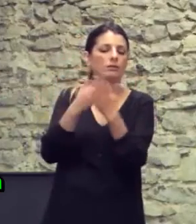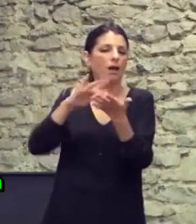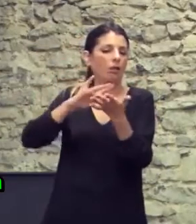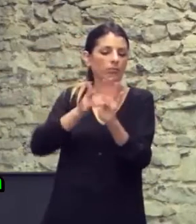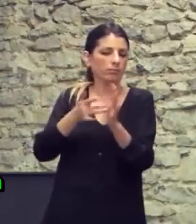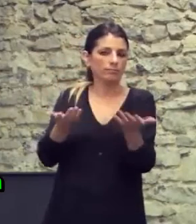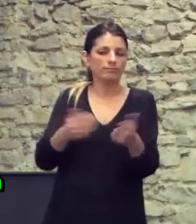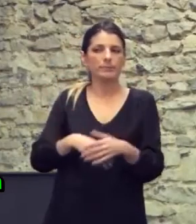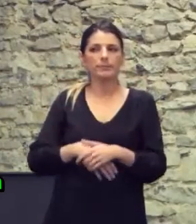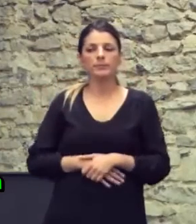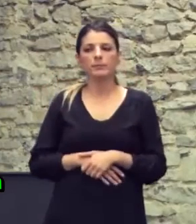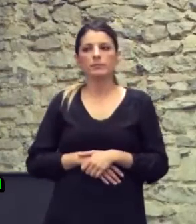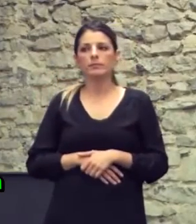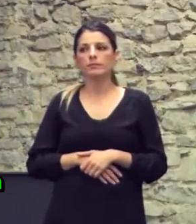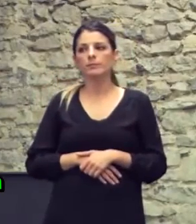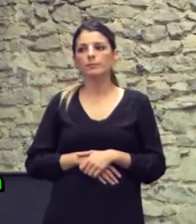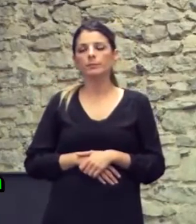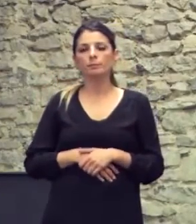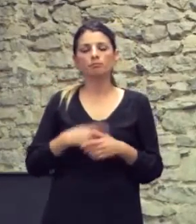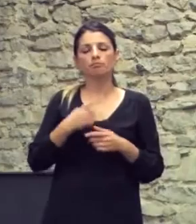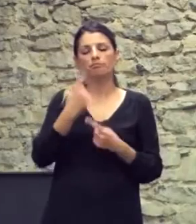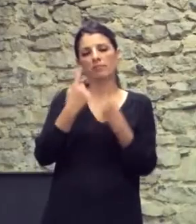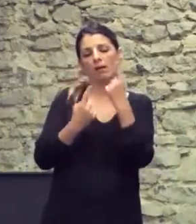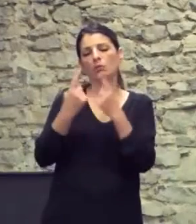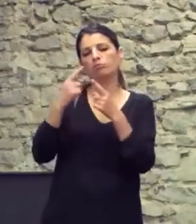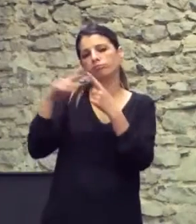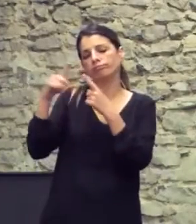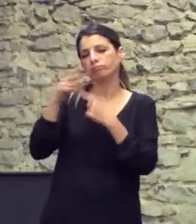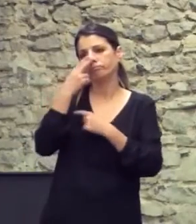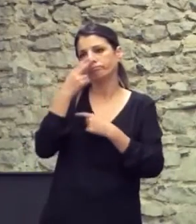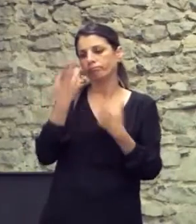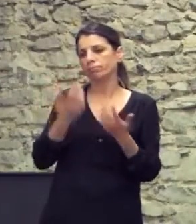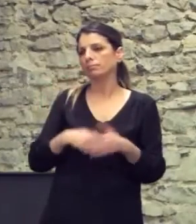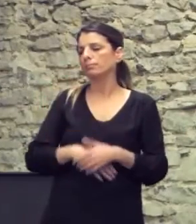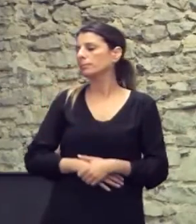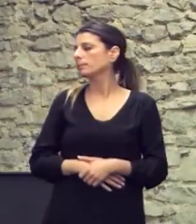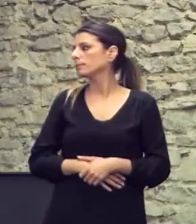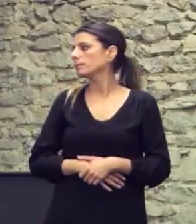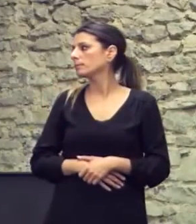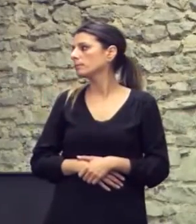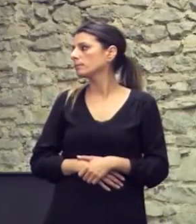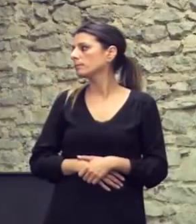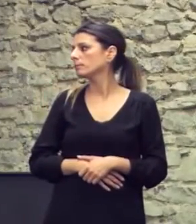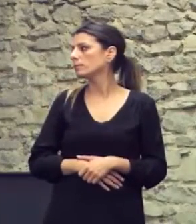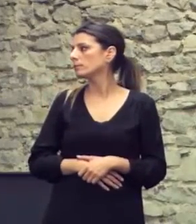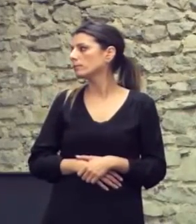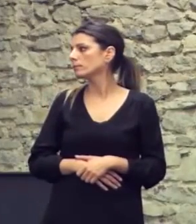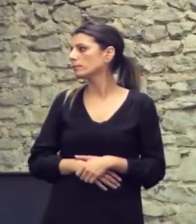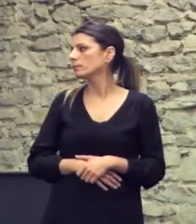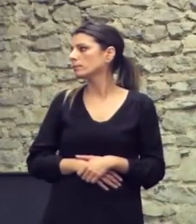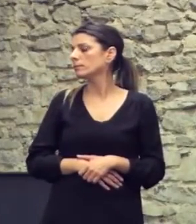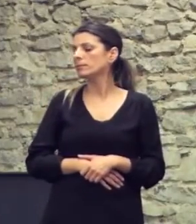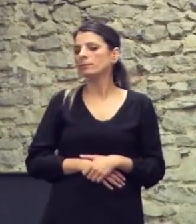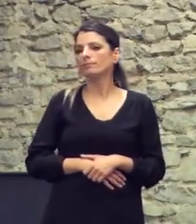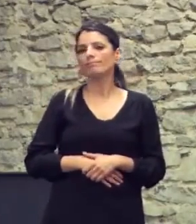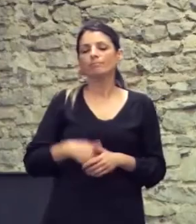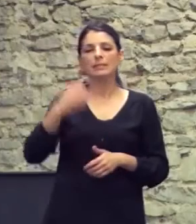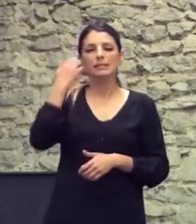Honek lotura dauka gero aipatuko dituan kontu batzuekin, momentu zor uzten dizuet. Larun batean maite mindu duen emakume